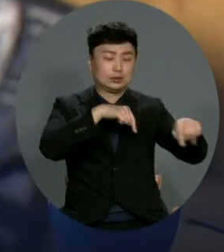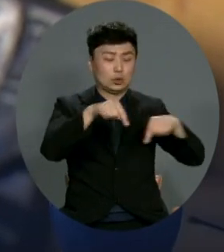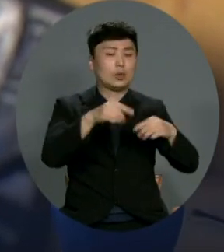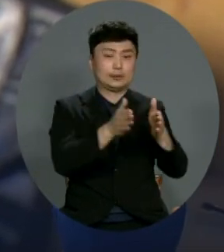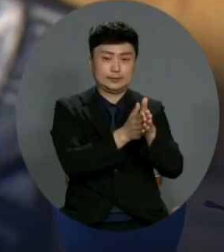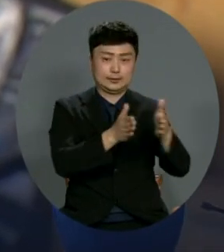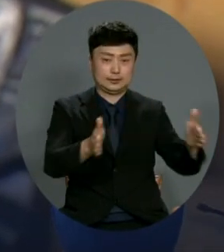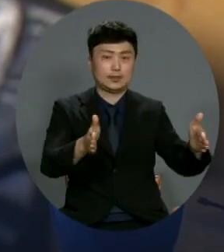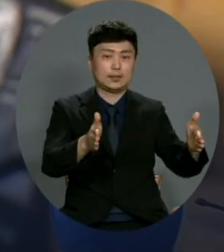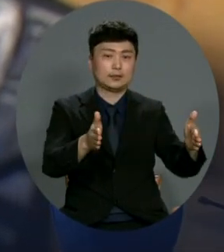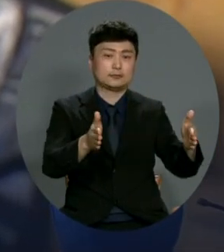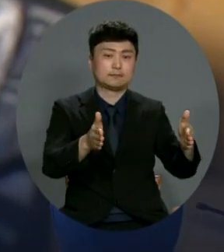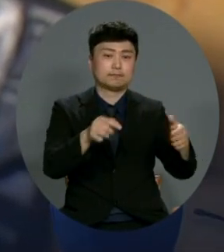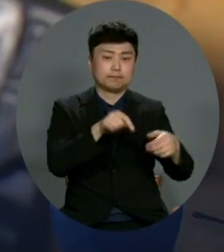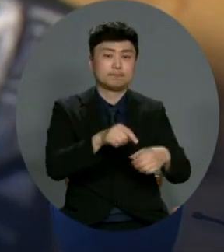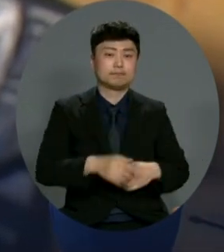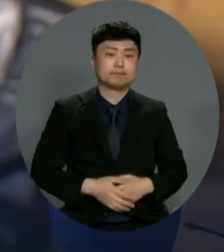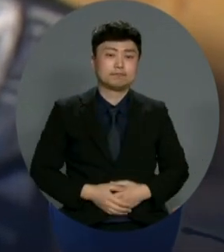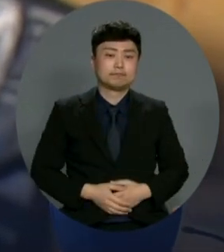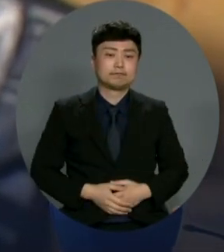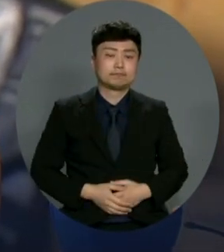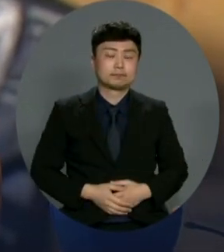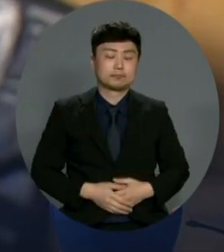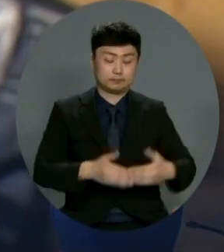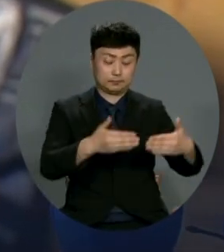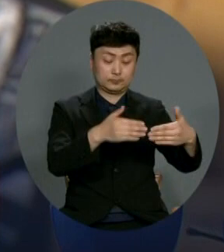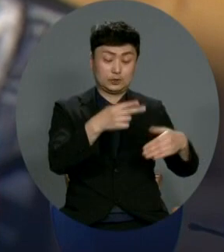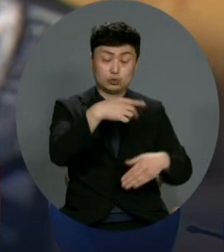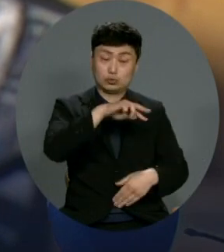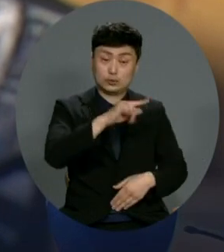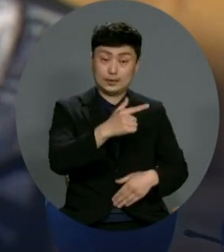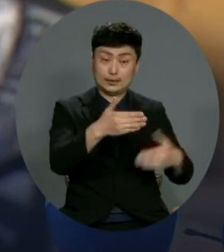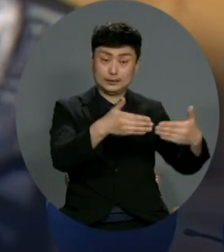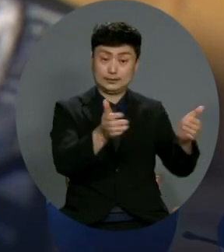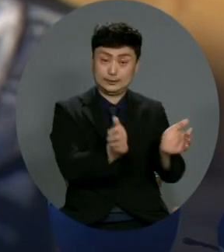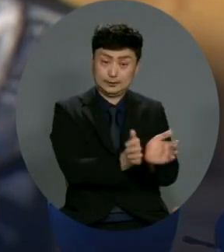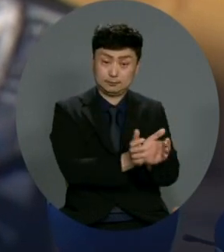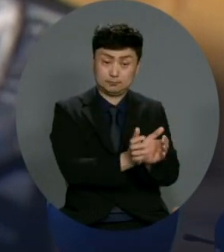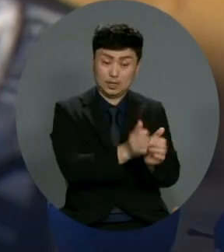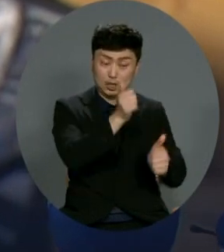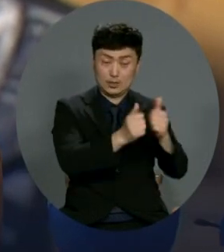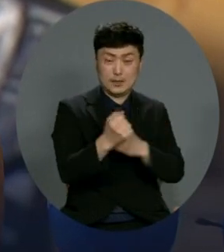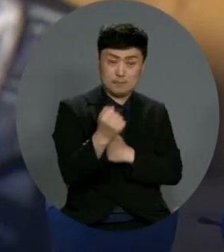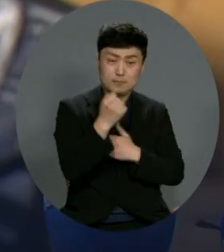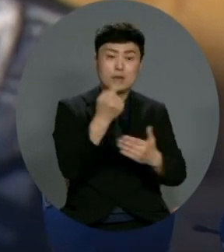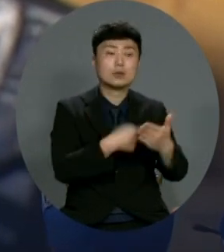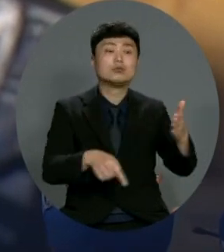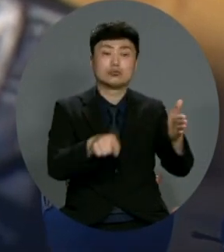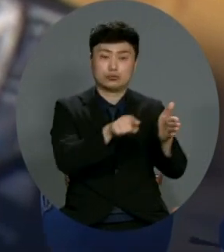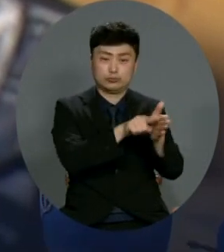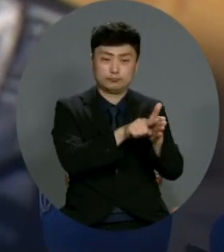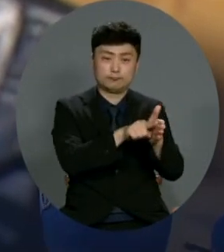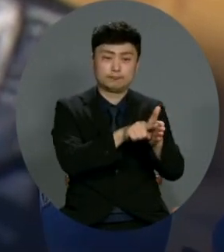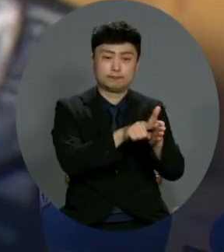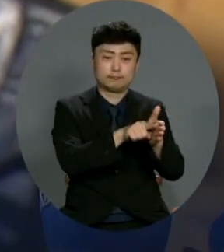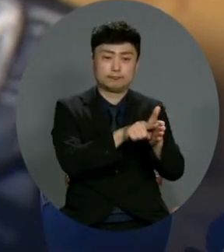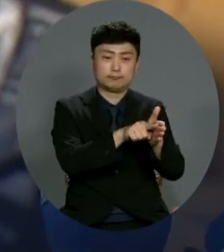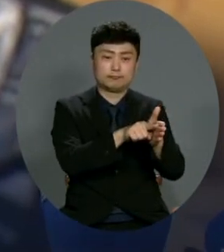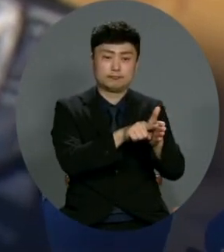만큼 지도자로서 우리 팀의 경기를 좋은 경기력을 위해서 또 저